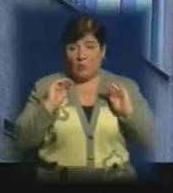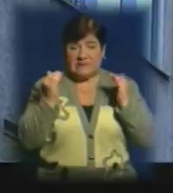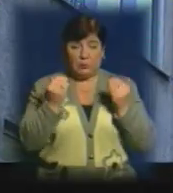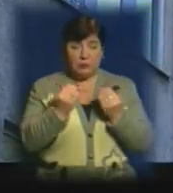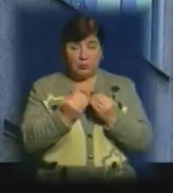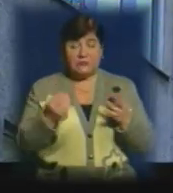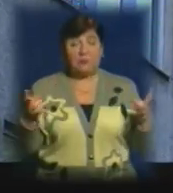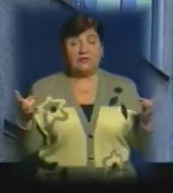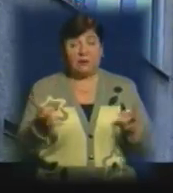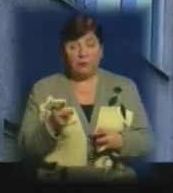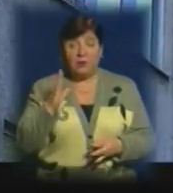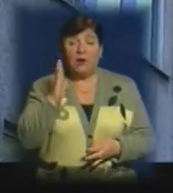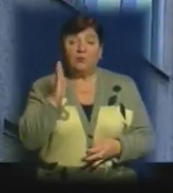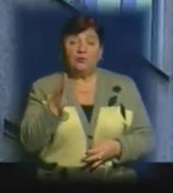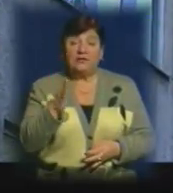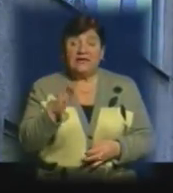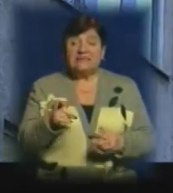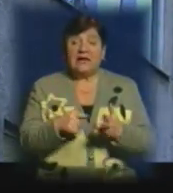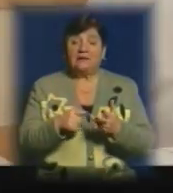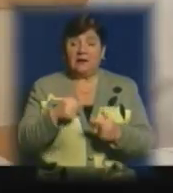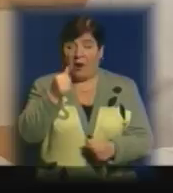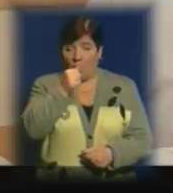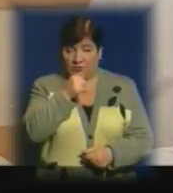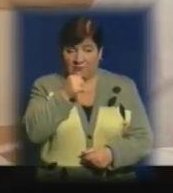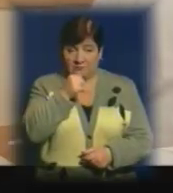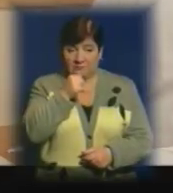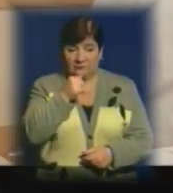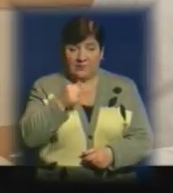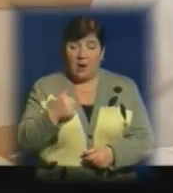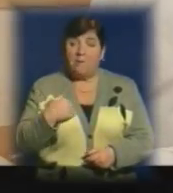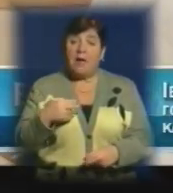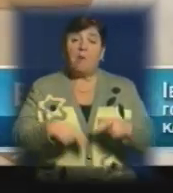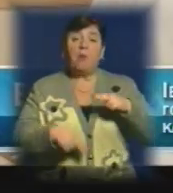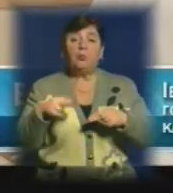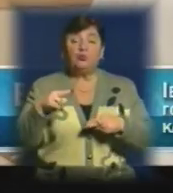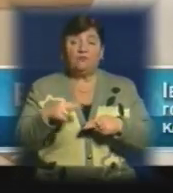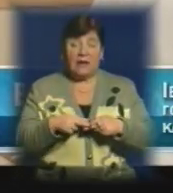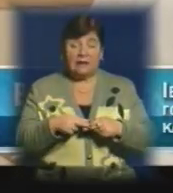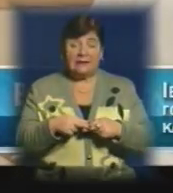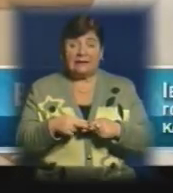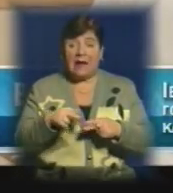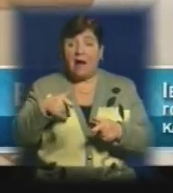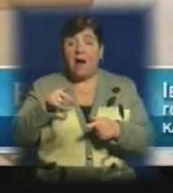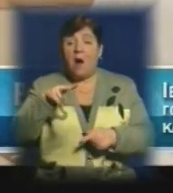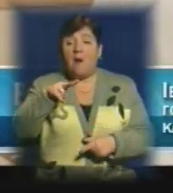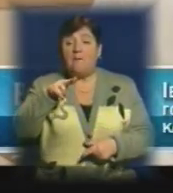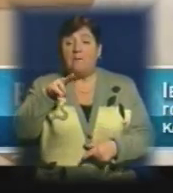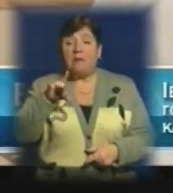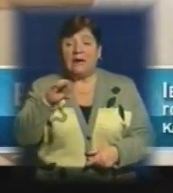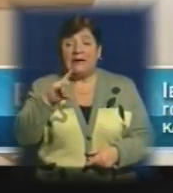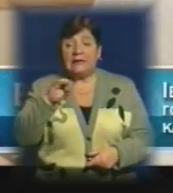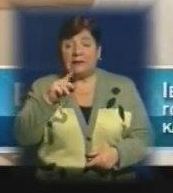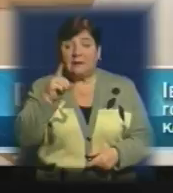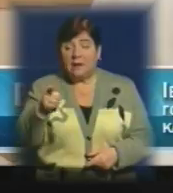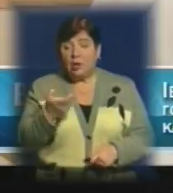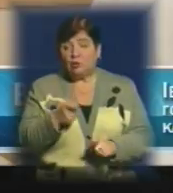За потреби її можна буде запустити за кілька годин. Побудували котельню на палетах. Це досить